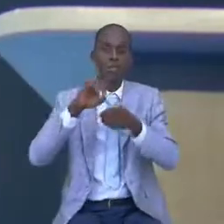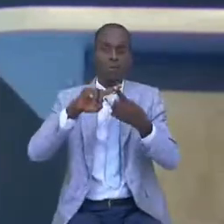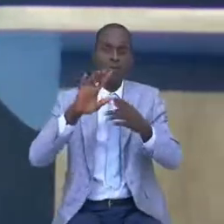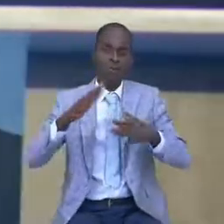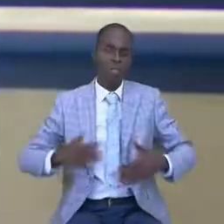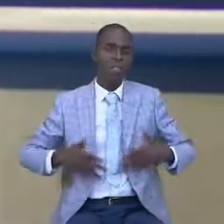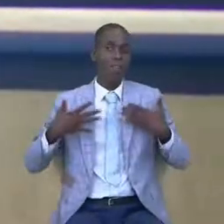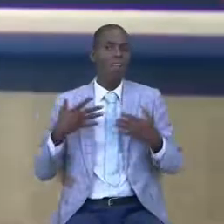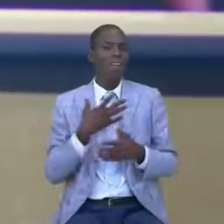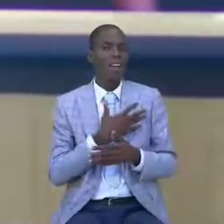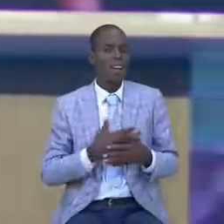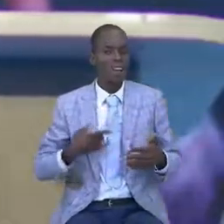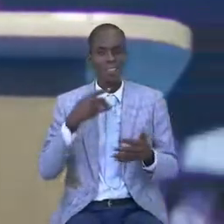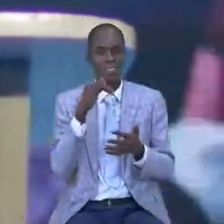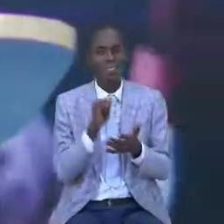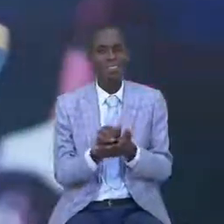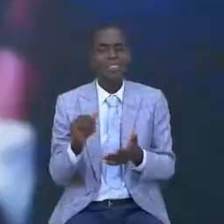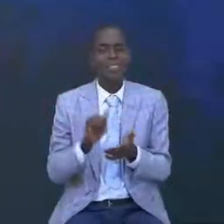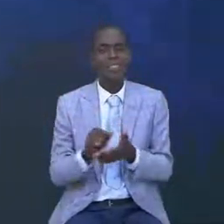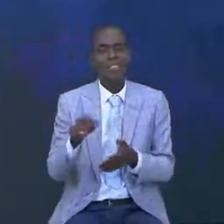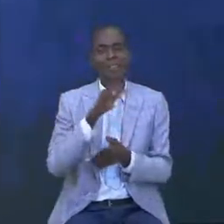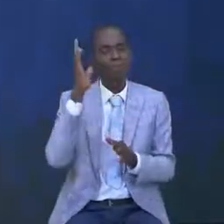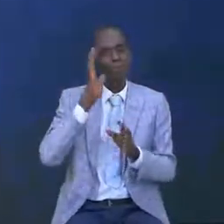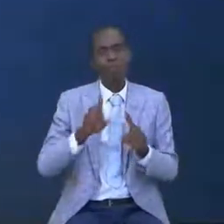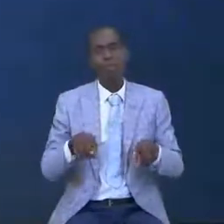pour te donner le miracle du ciel.